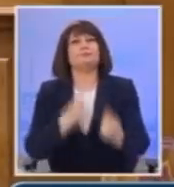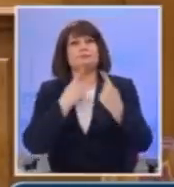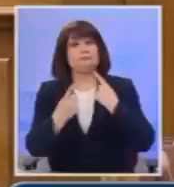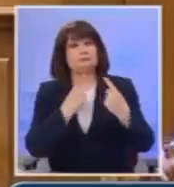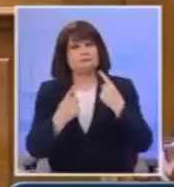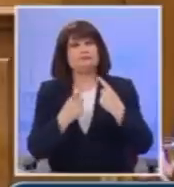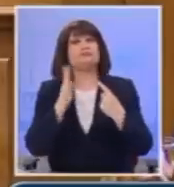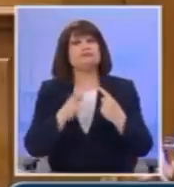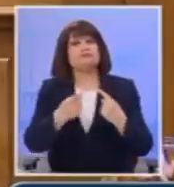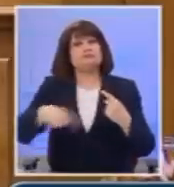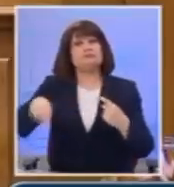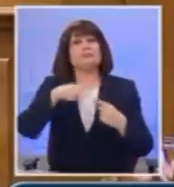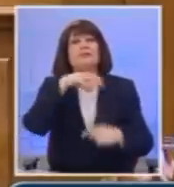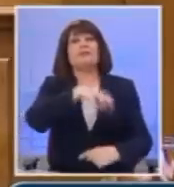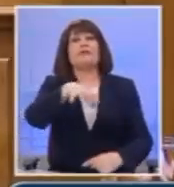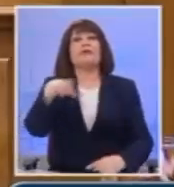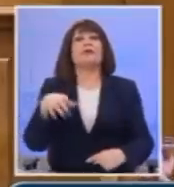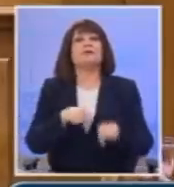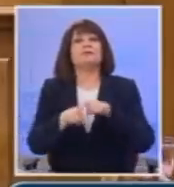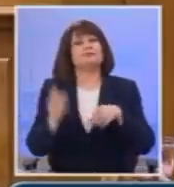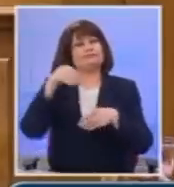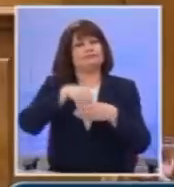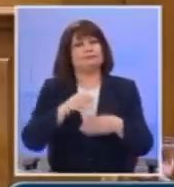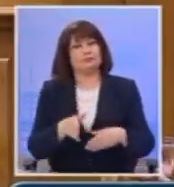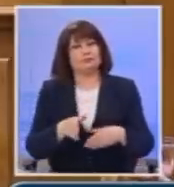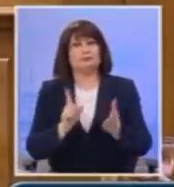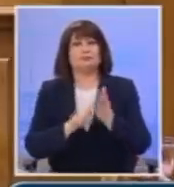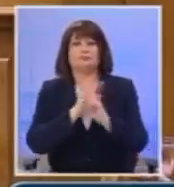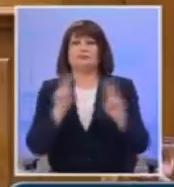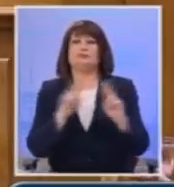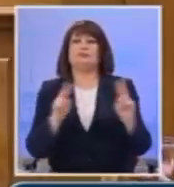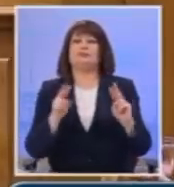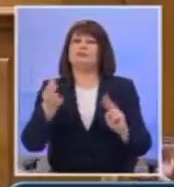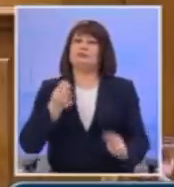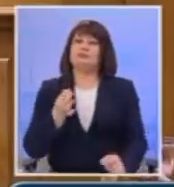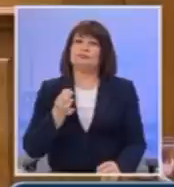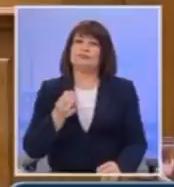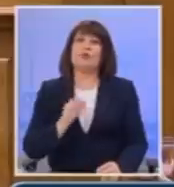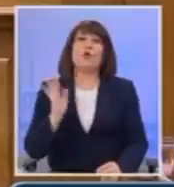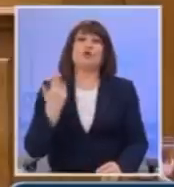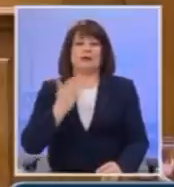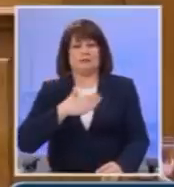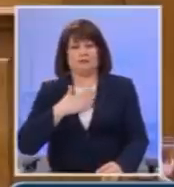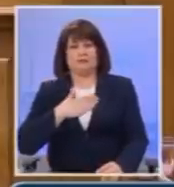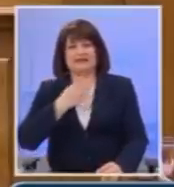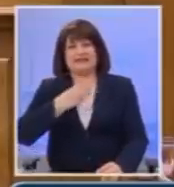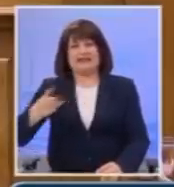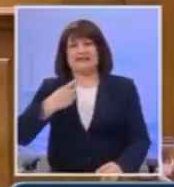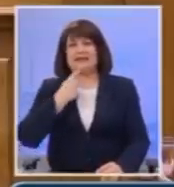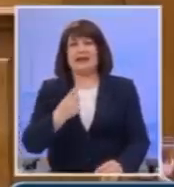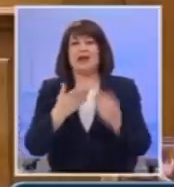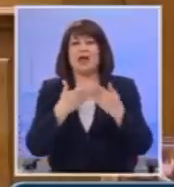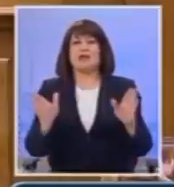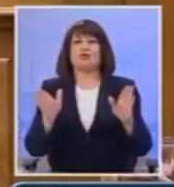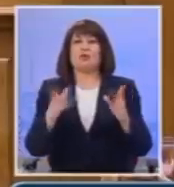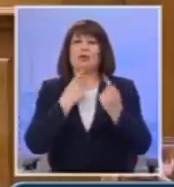να πάρουν μέρος όλοι οι εμπλεκόμενοι φορείς. Και πρέπει να ξεκαθαρίσω ότι όταν η δική μας κυβέρνηση μιλάει για δημόσιο διάλογο,